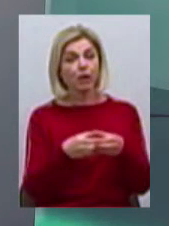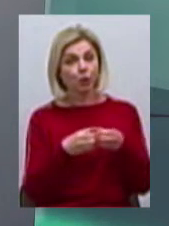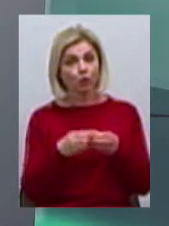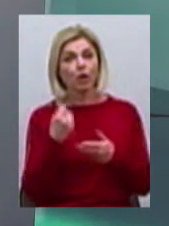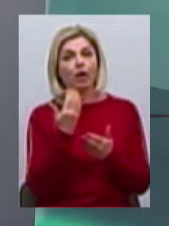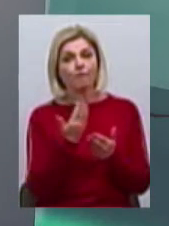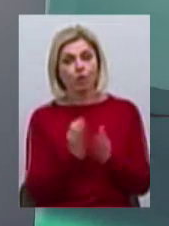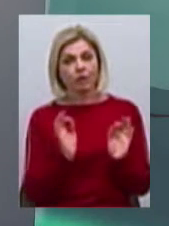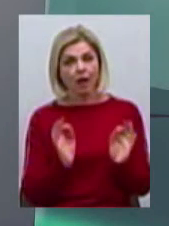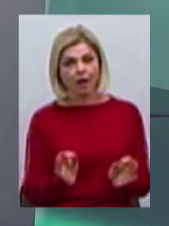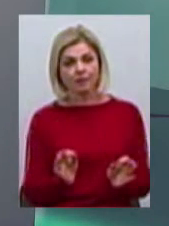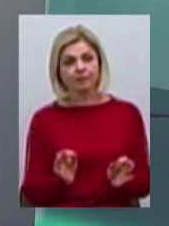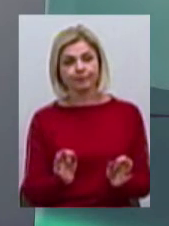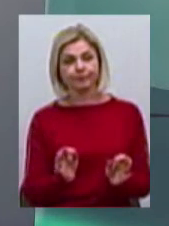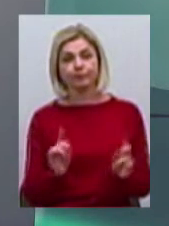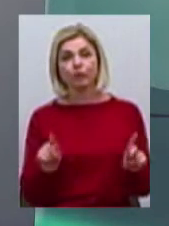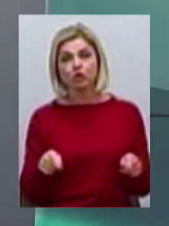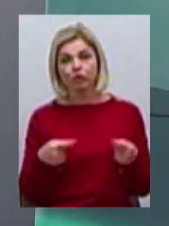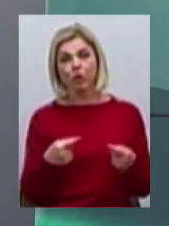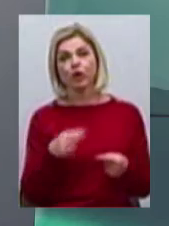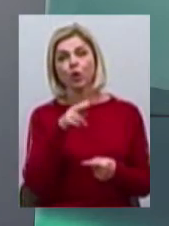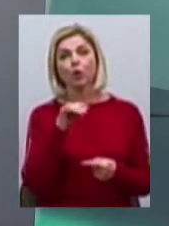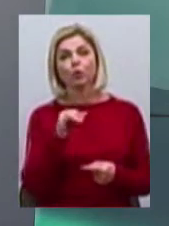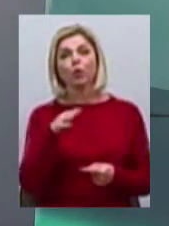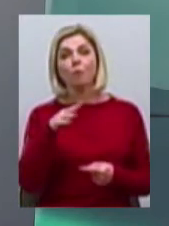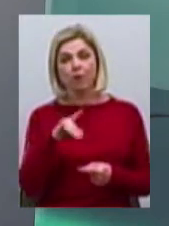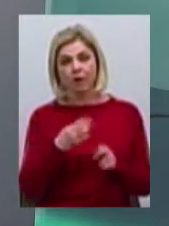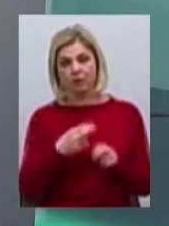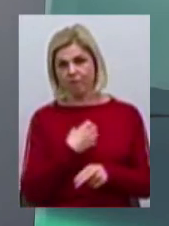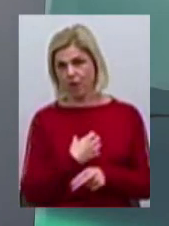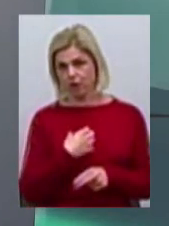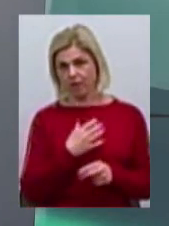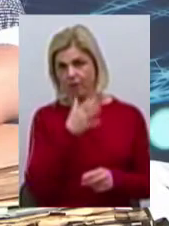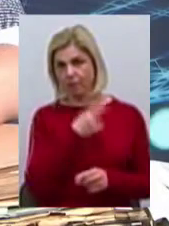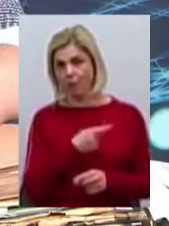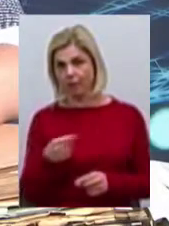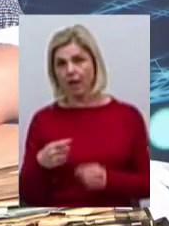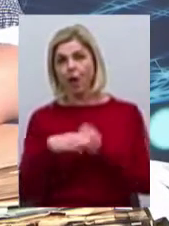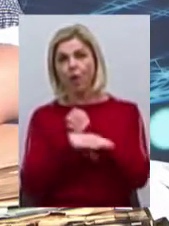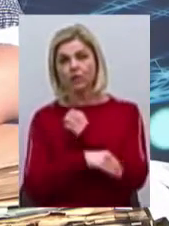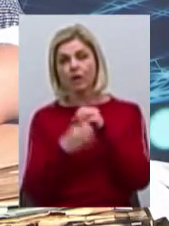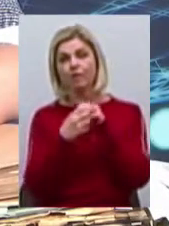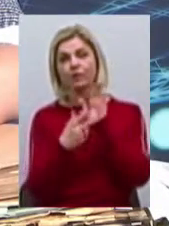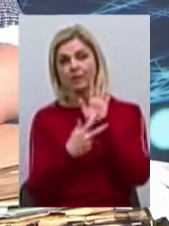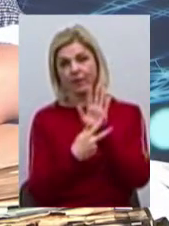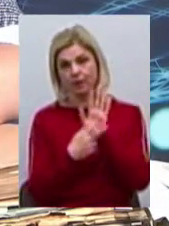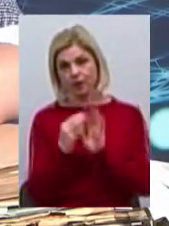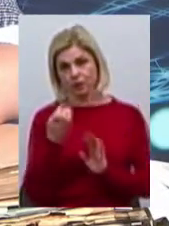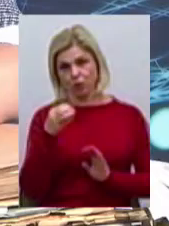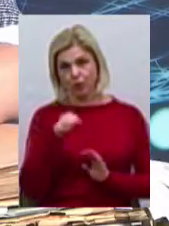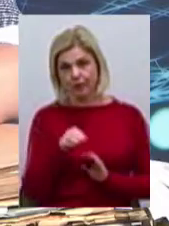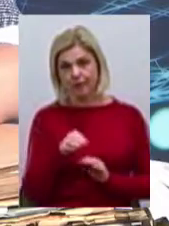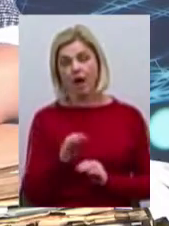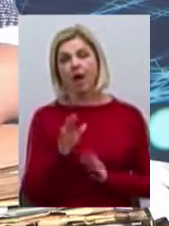якраз створення думи – це дуже такий важливий момент. І це кінець 18 століття.